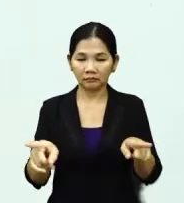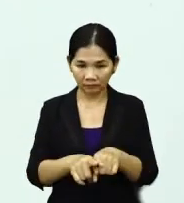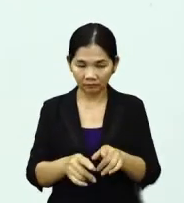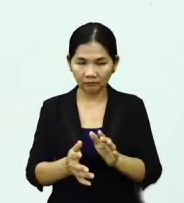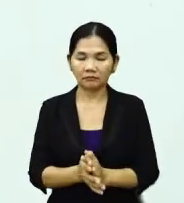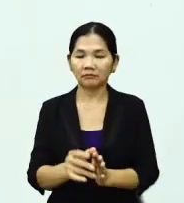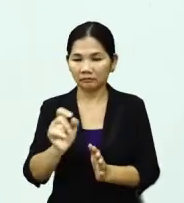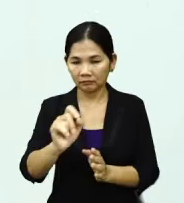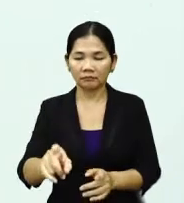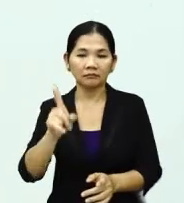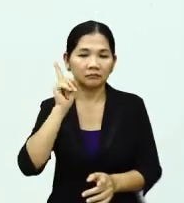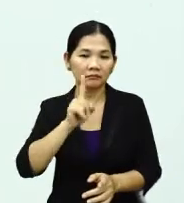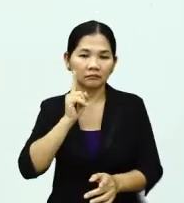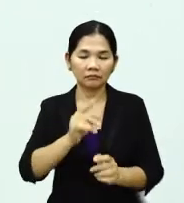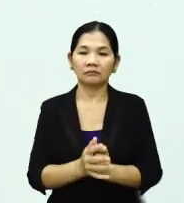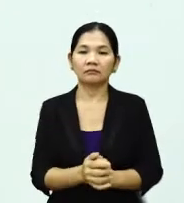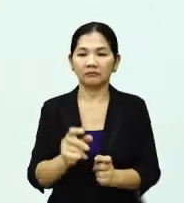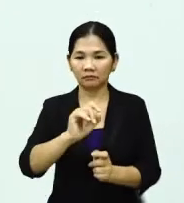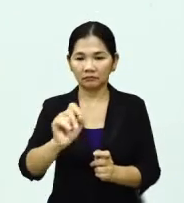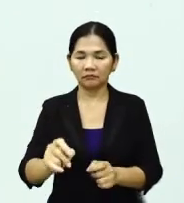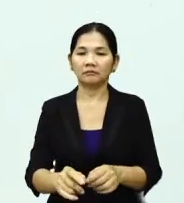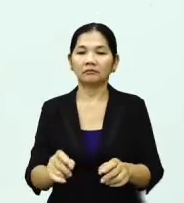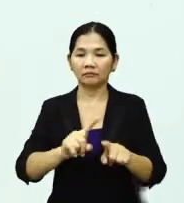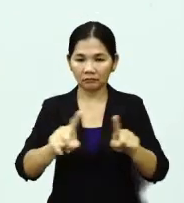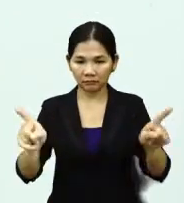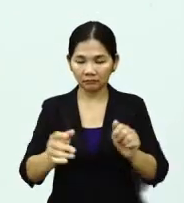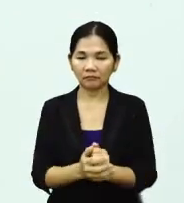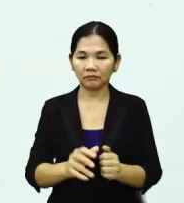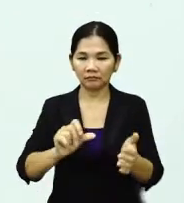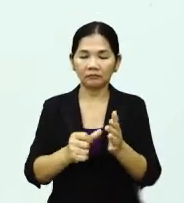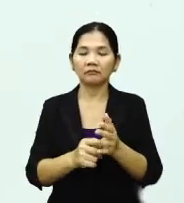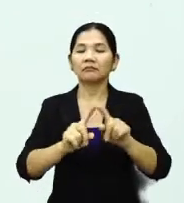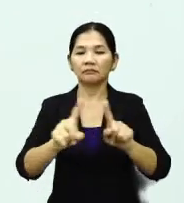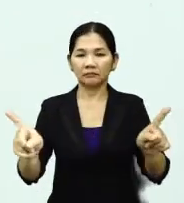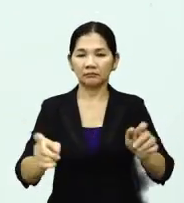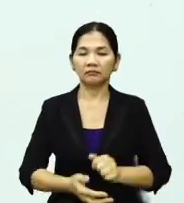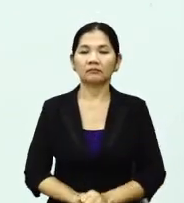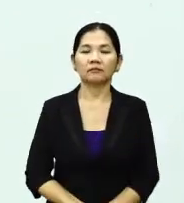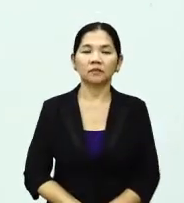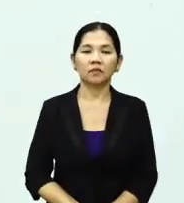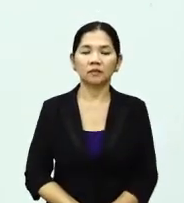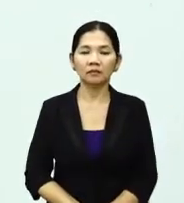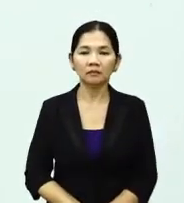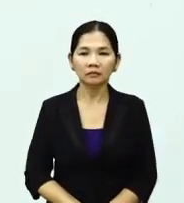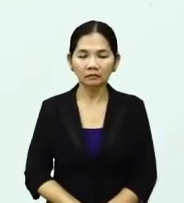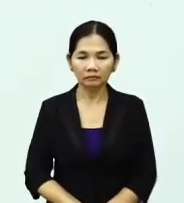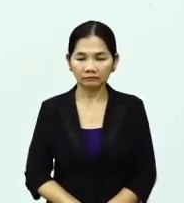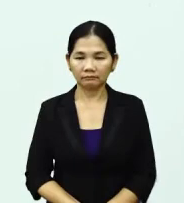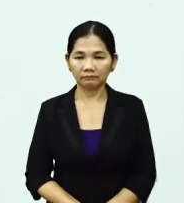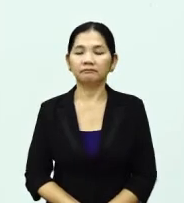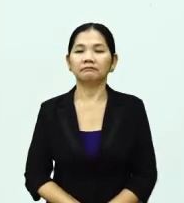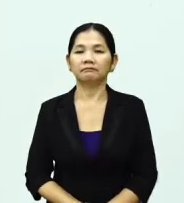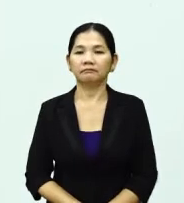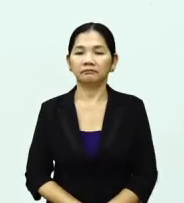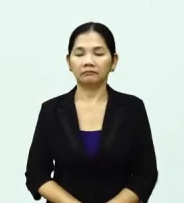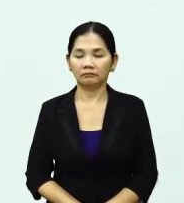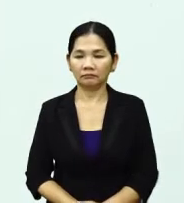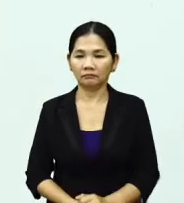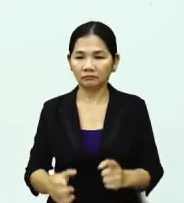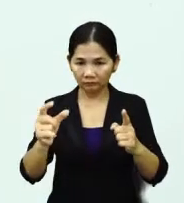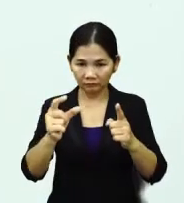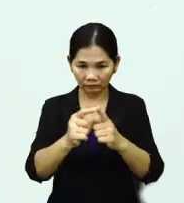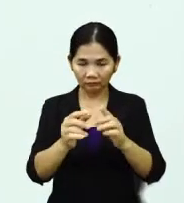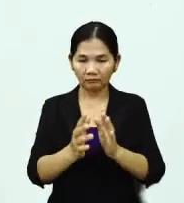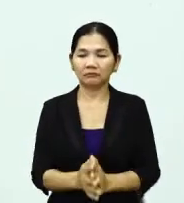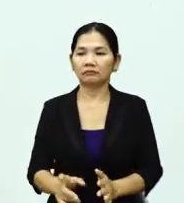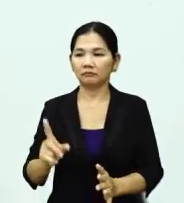sao xây khó khí nế. Vậy khá sao xây đôi khí nế thả bị xây khí nế cứ nây bị xây xây khí nế. Chà chẳng con vô mất bị xa. Thả bị chị